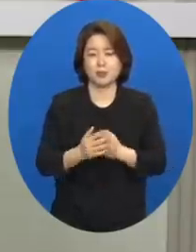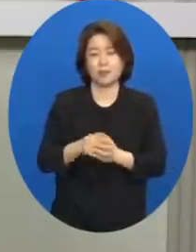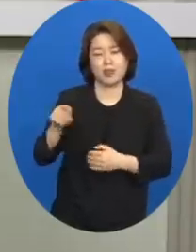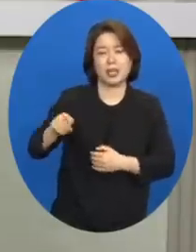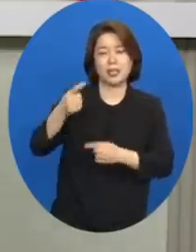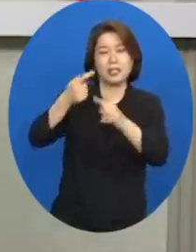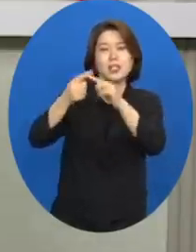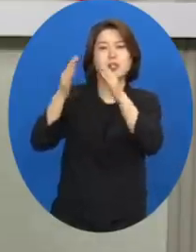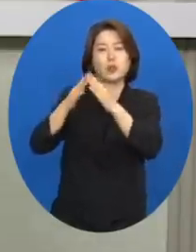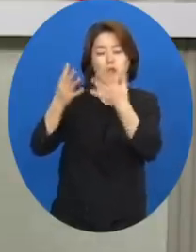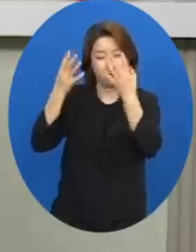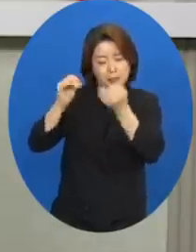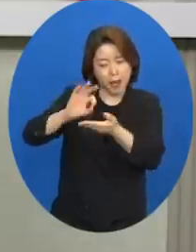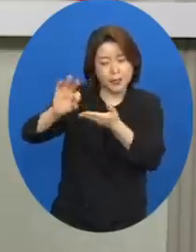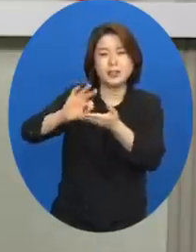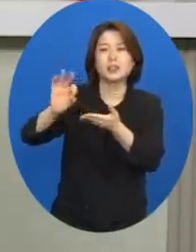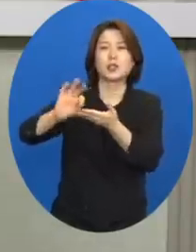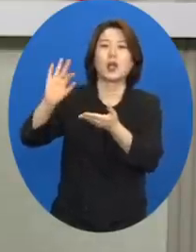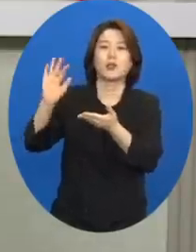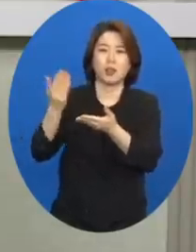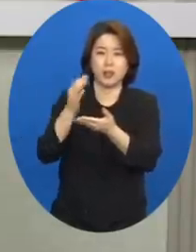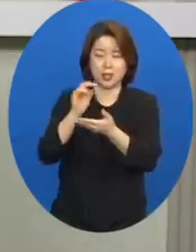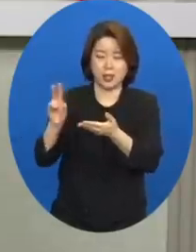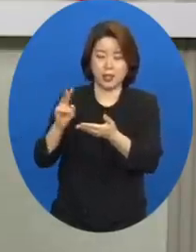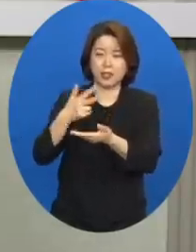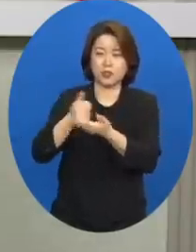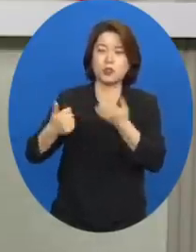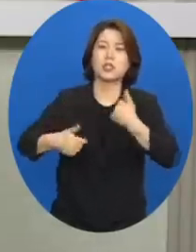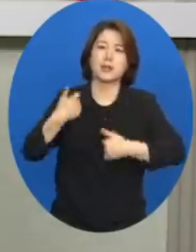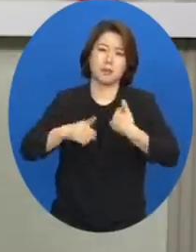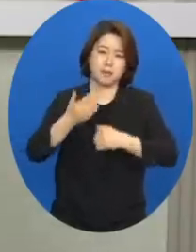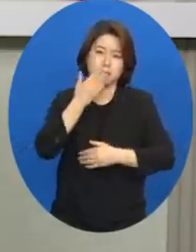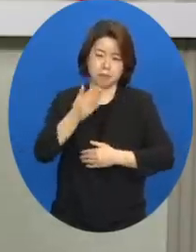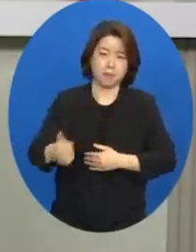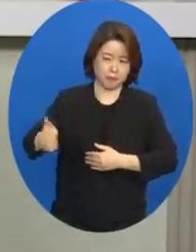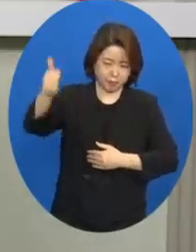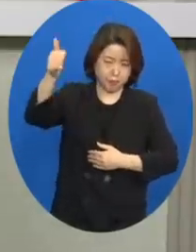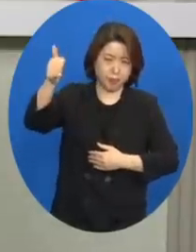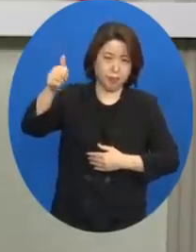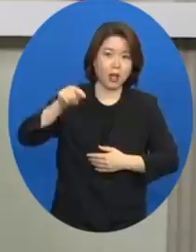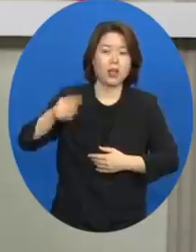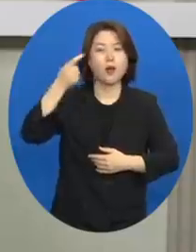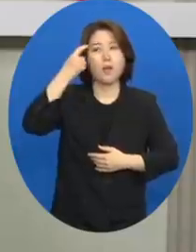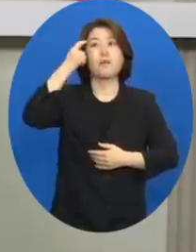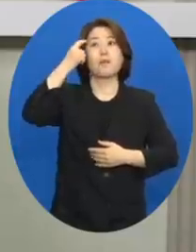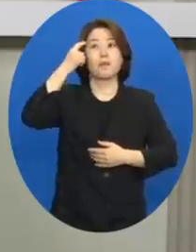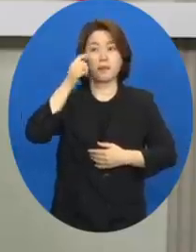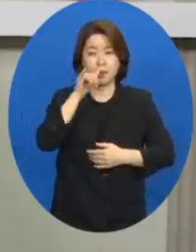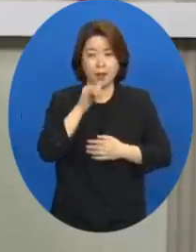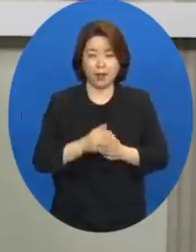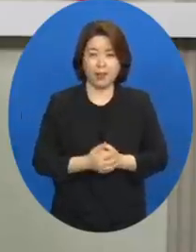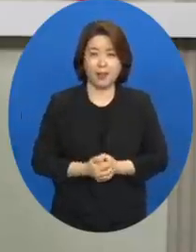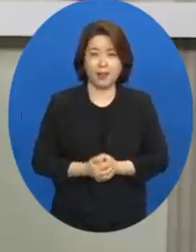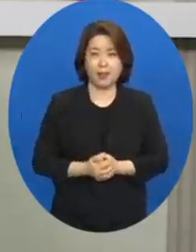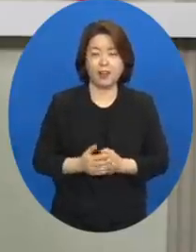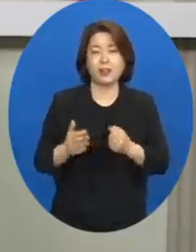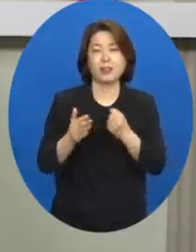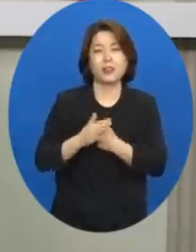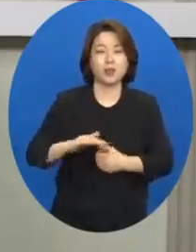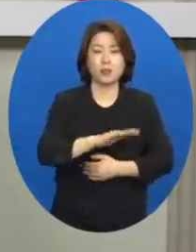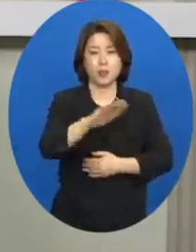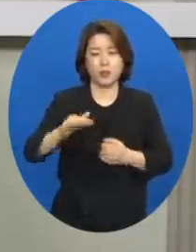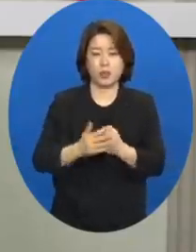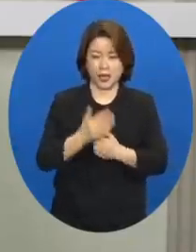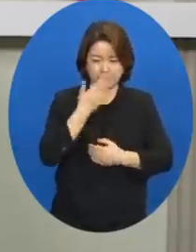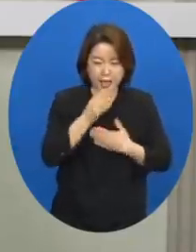사용되어져 야 주님이 기뻐하시는 것이 다 깨달아 졌습니다 그래서 우리가 할 수